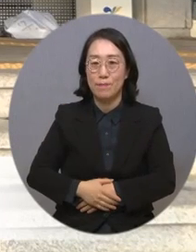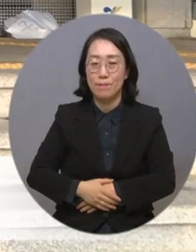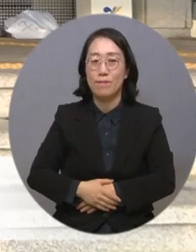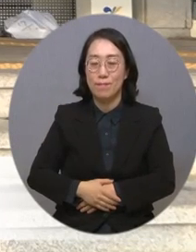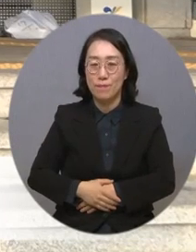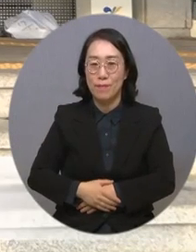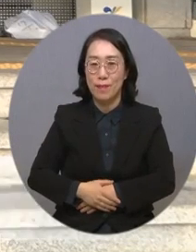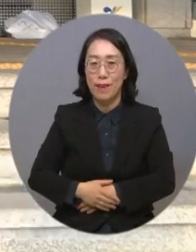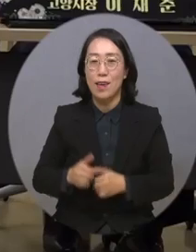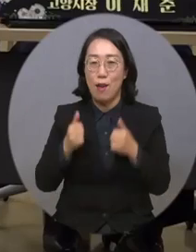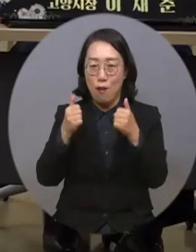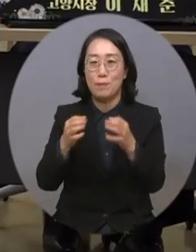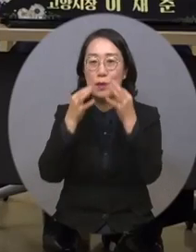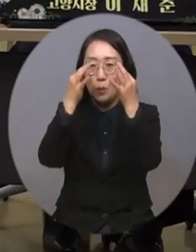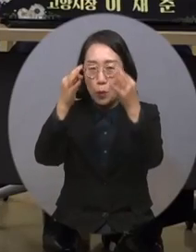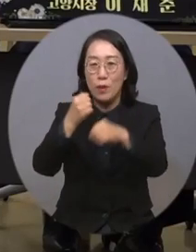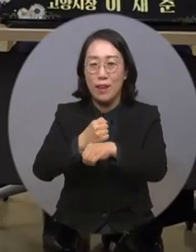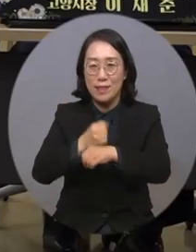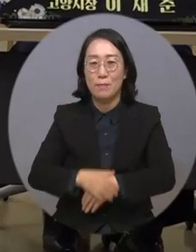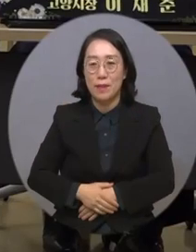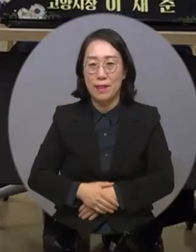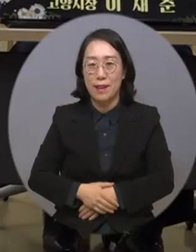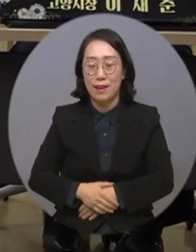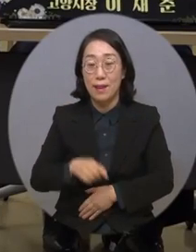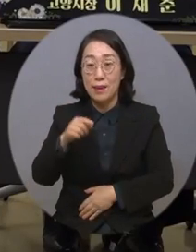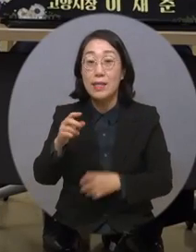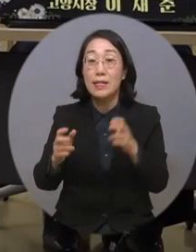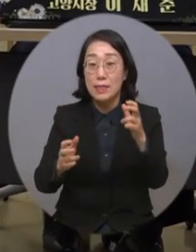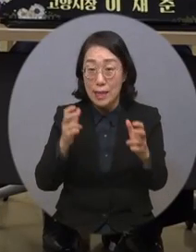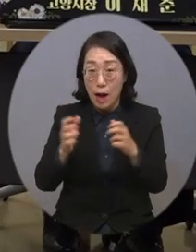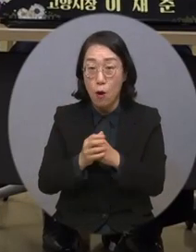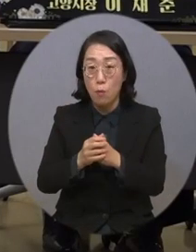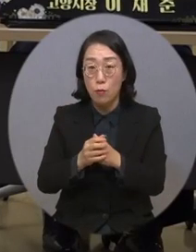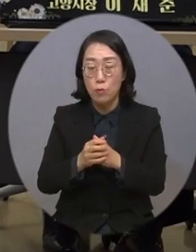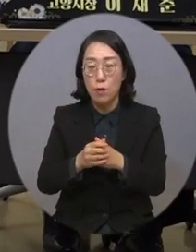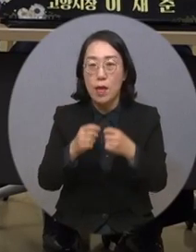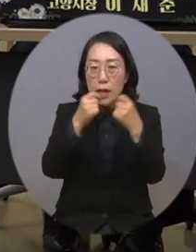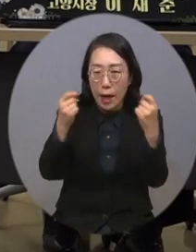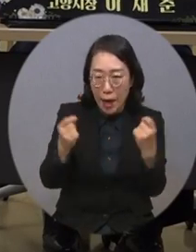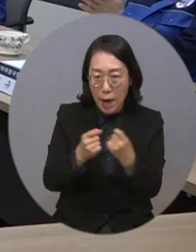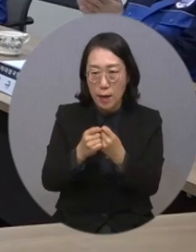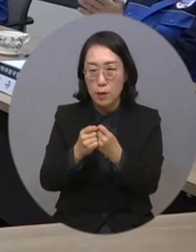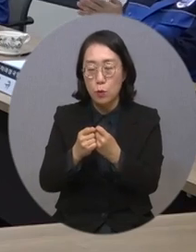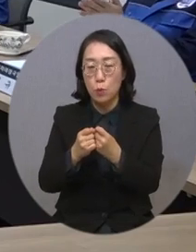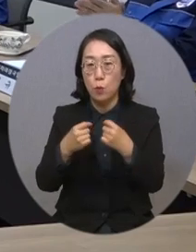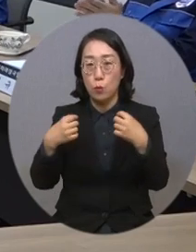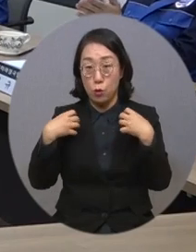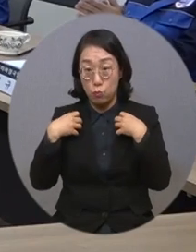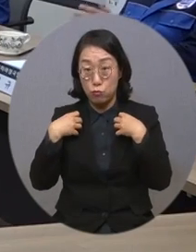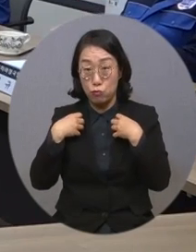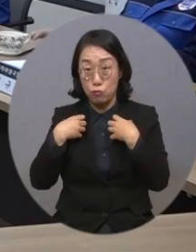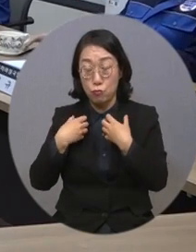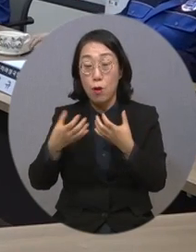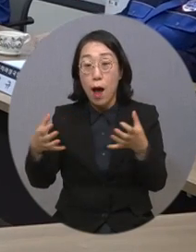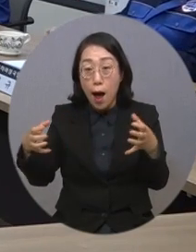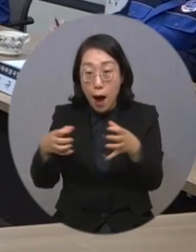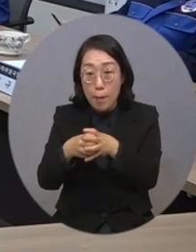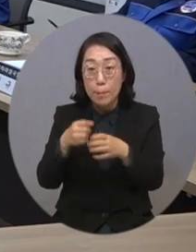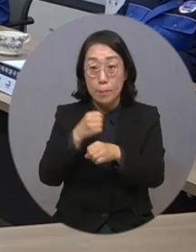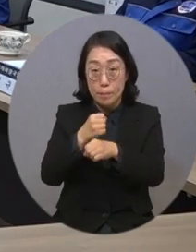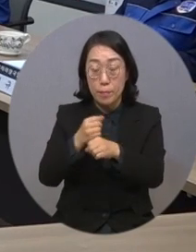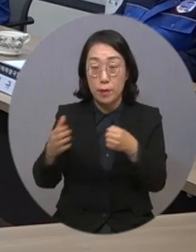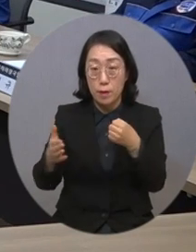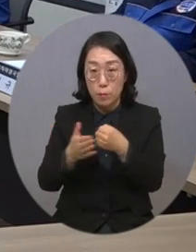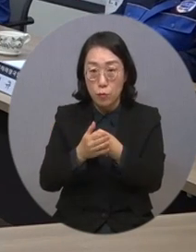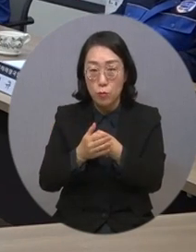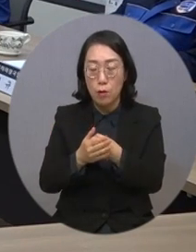열심히 노력하겠습니다. 생활복지 119 사업은 민관이 함께 추진하는 만큼 자활기업의 활성화와